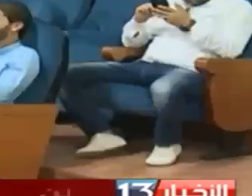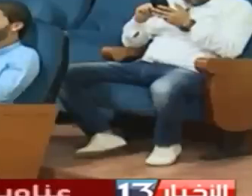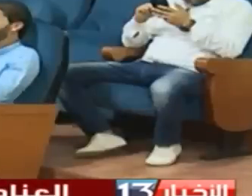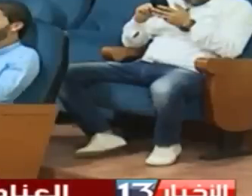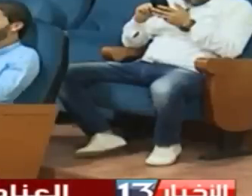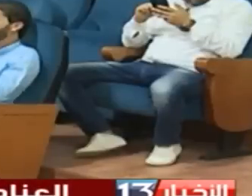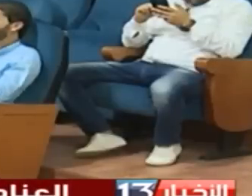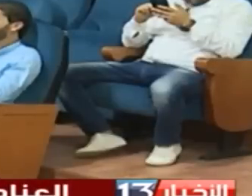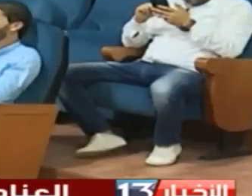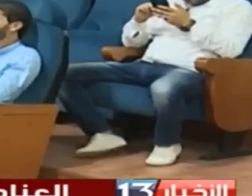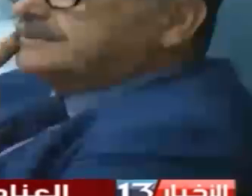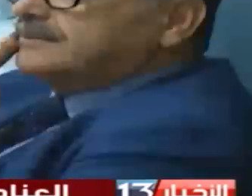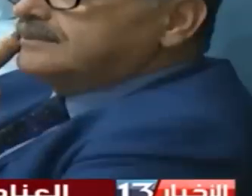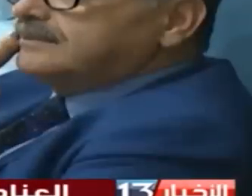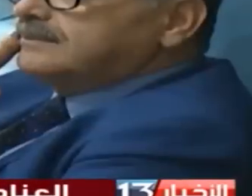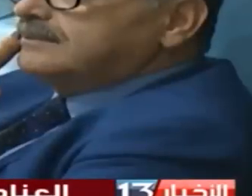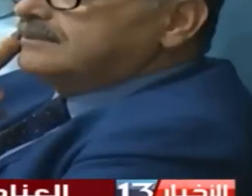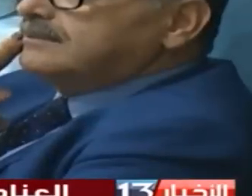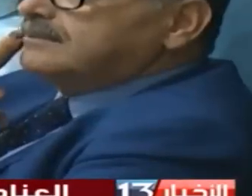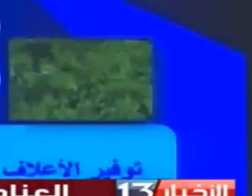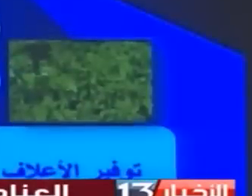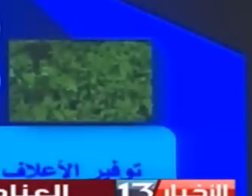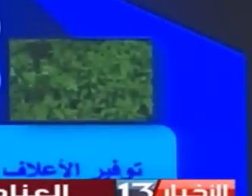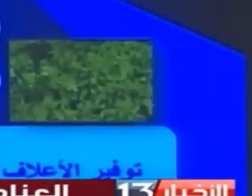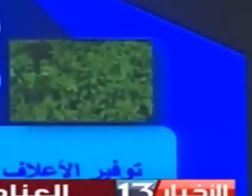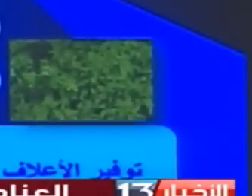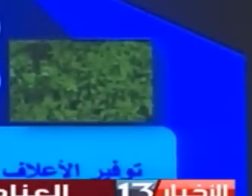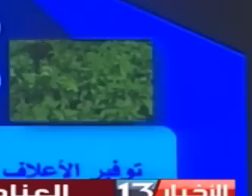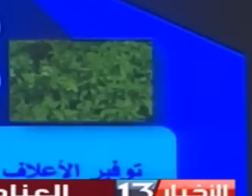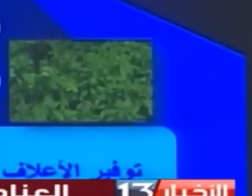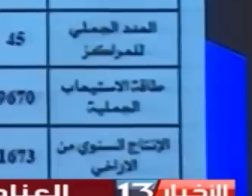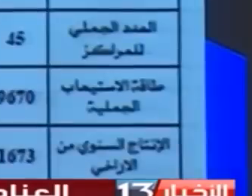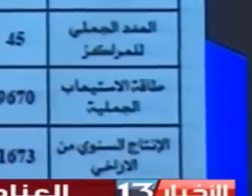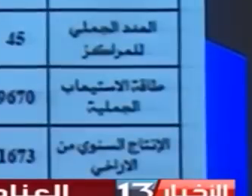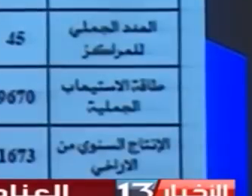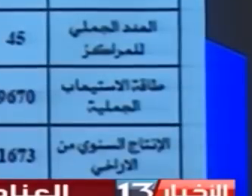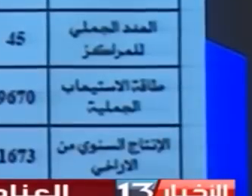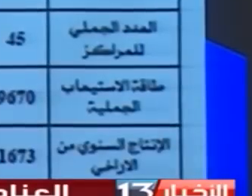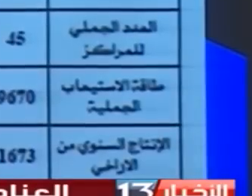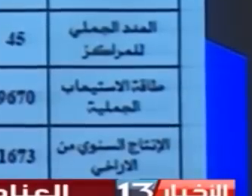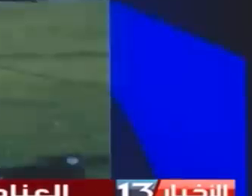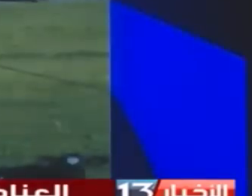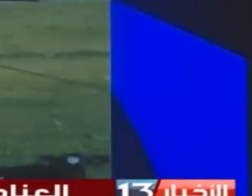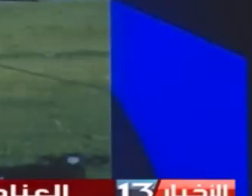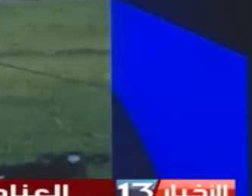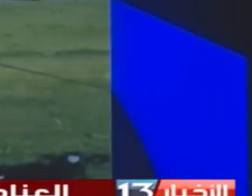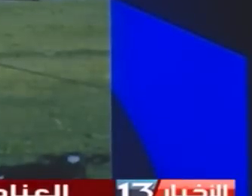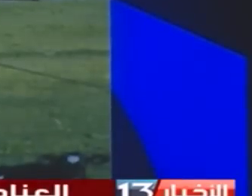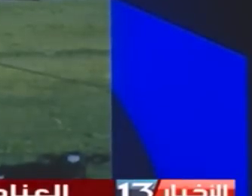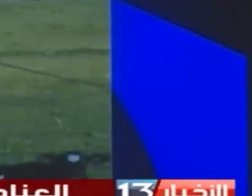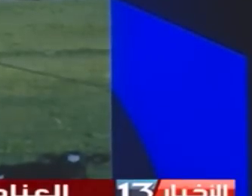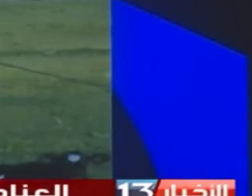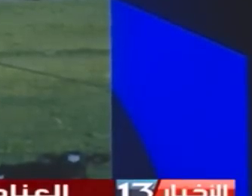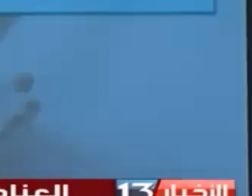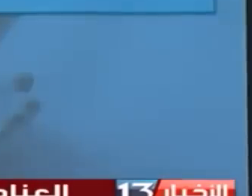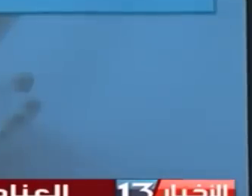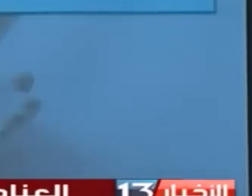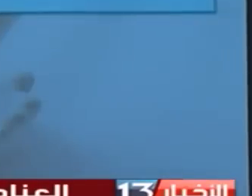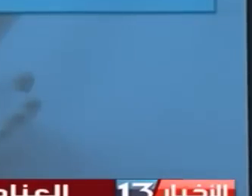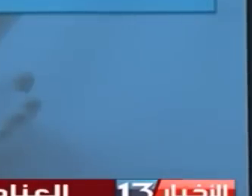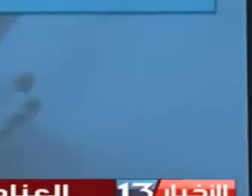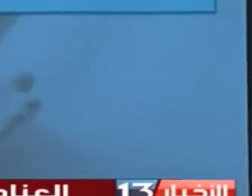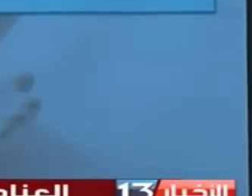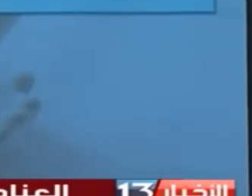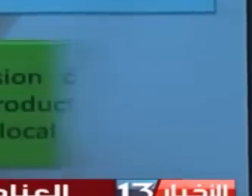مهنيون ومصنعون وفلاحة يؤكدون تدهور منظومة الألبان جراء تراجع عدد الأبقار بسبب غلاء تكلفة